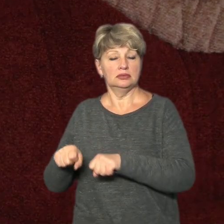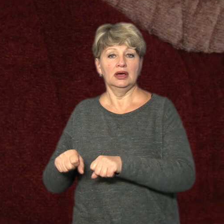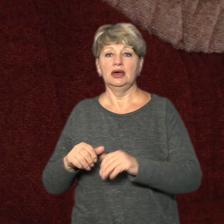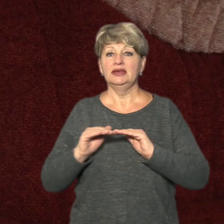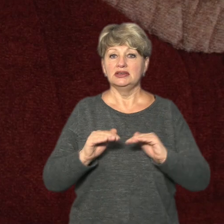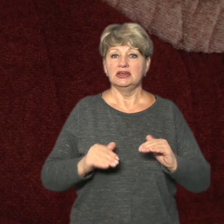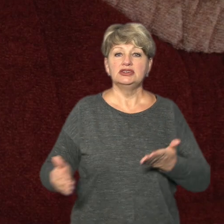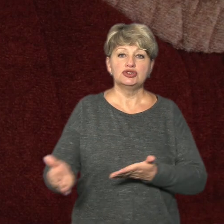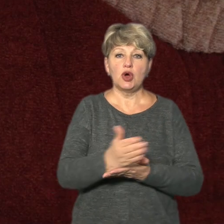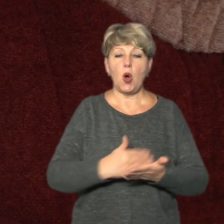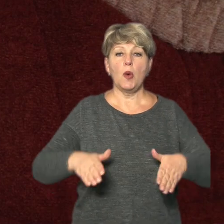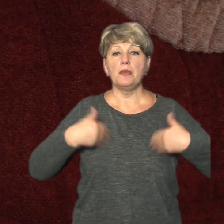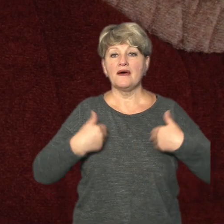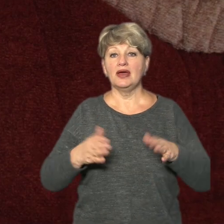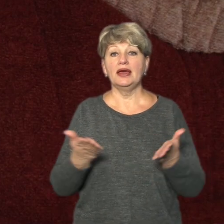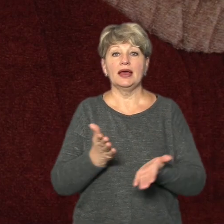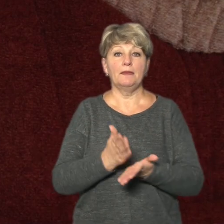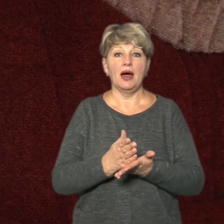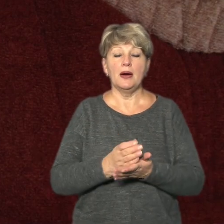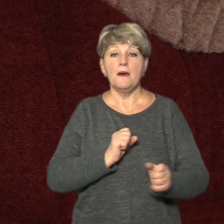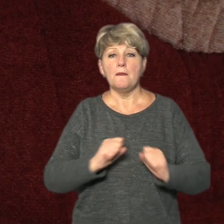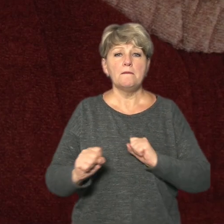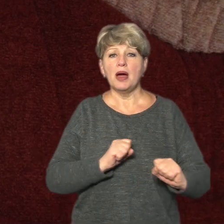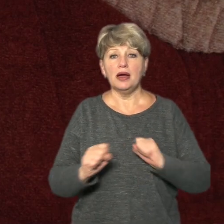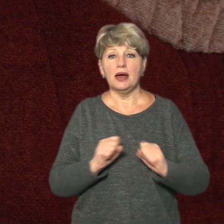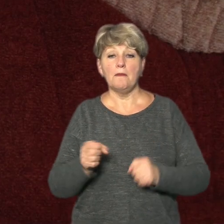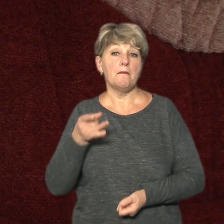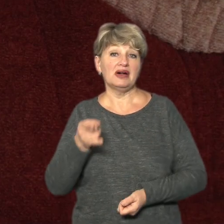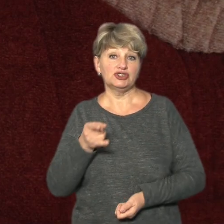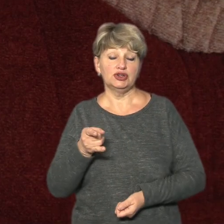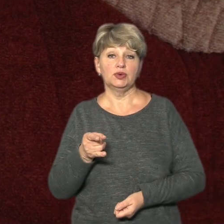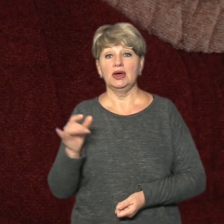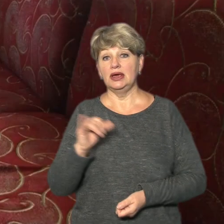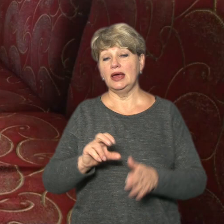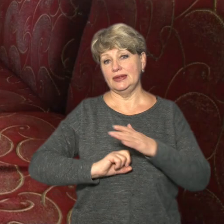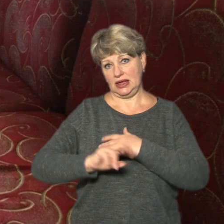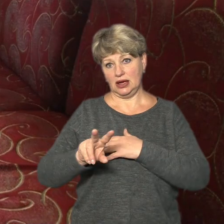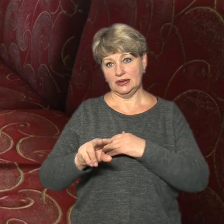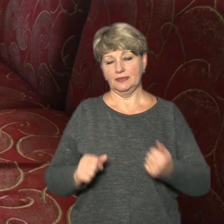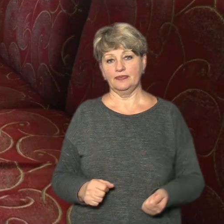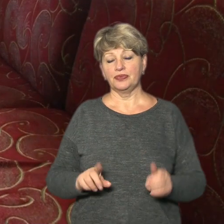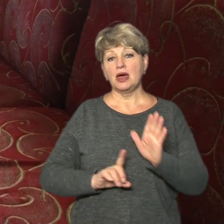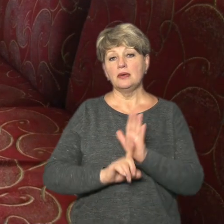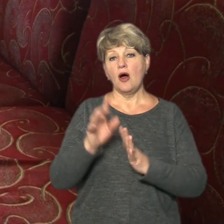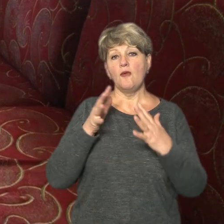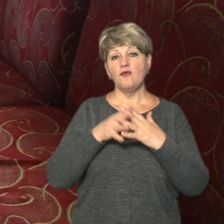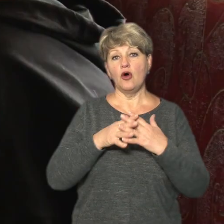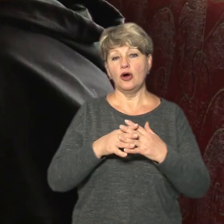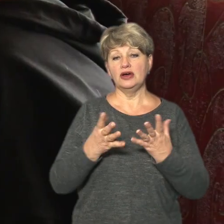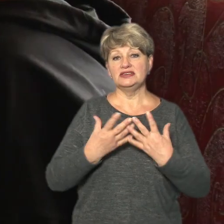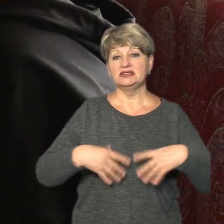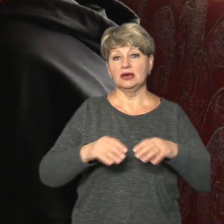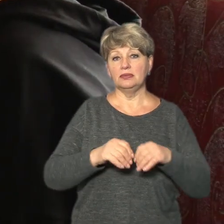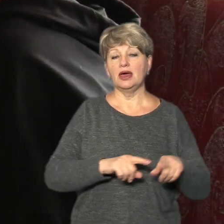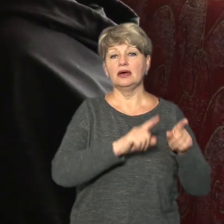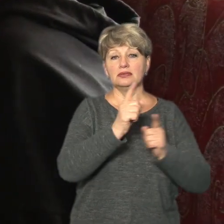зібрали речі які мали бігом машину і тікати від початку війни родина змінила чотири